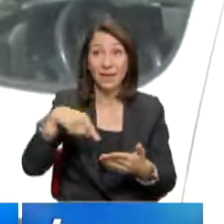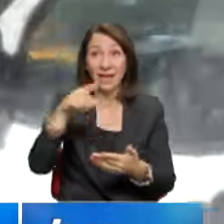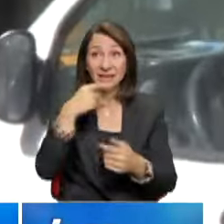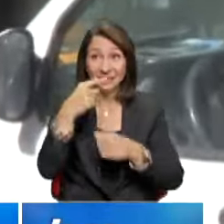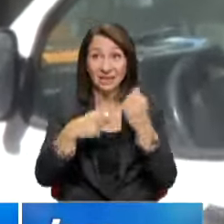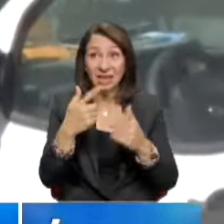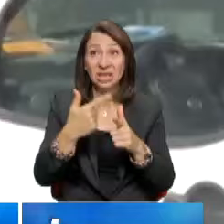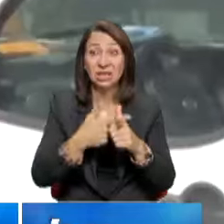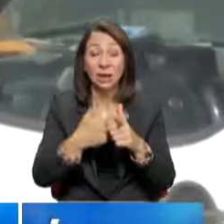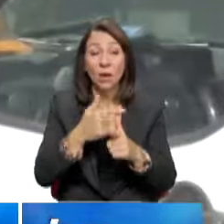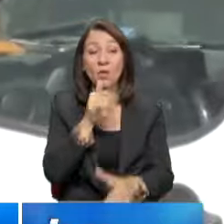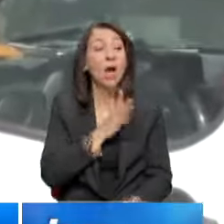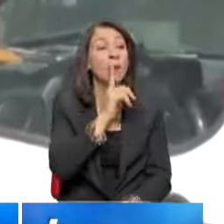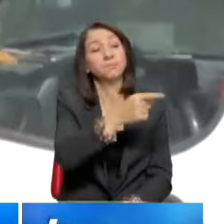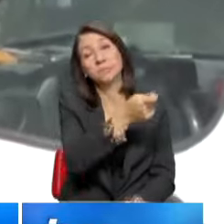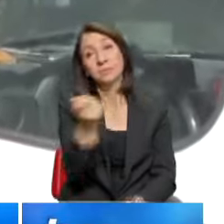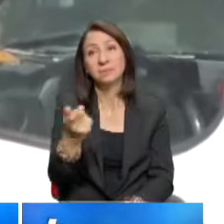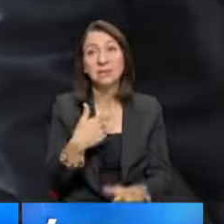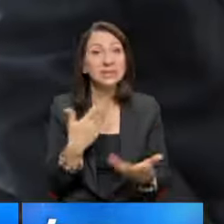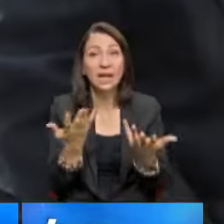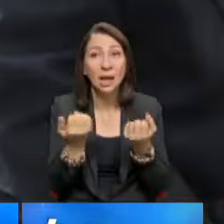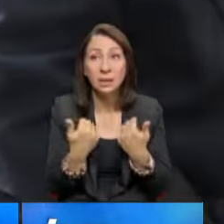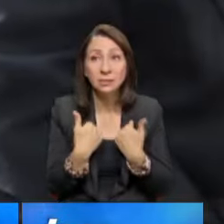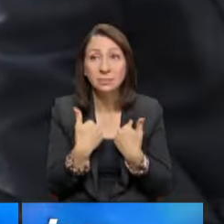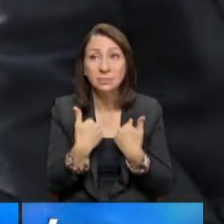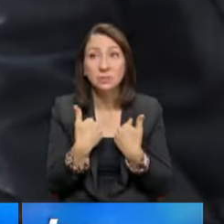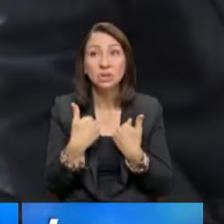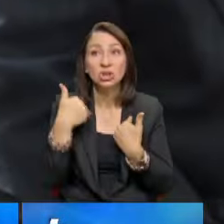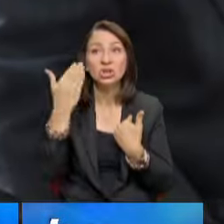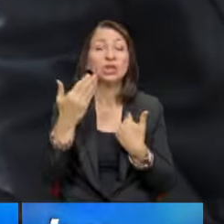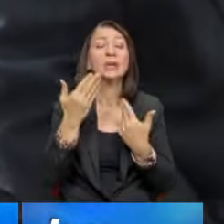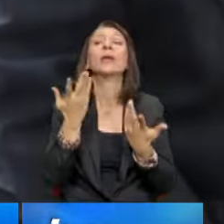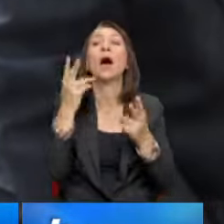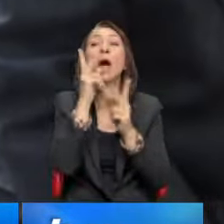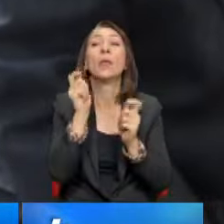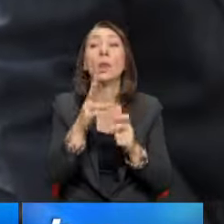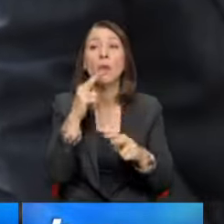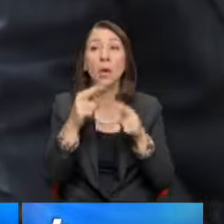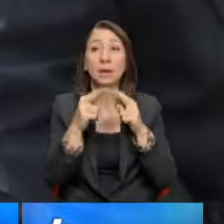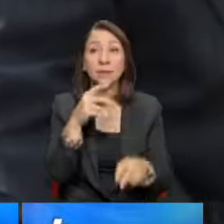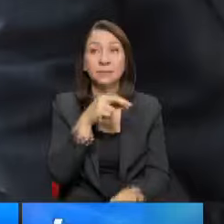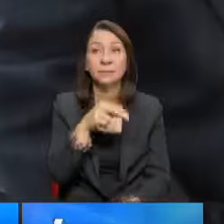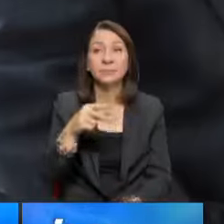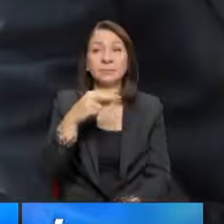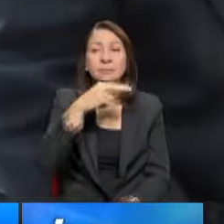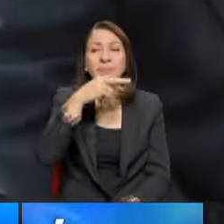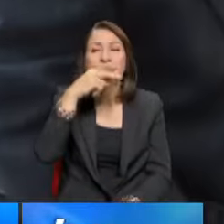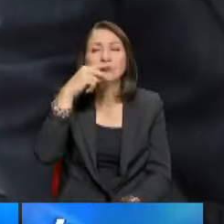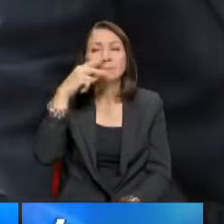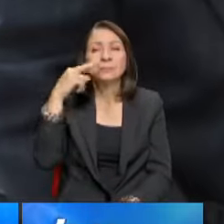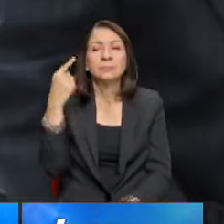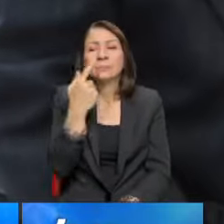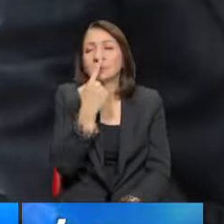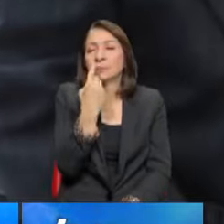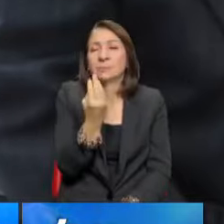yılı ya. Kirayı oğluma verdirttiriyorum diyorum. Neyle alayım? Dışarıyı yani bırak, hayalini bile kuramıyorsun. Lokantaların önünden geçiyorsun, bakıyorsun mis